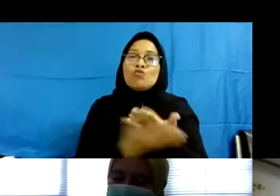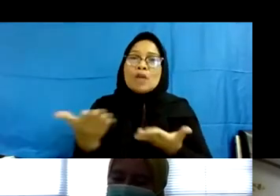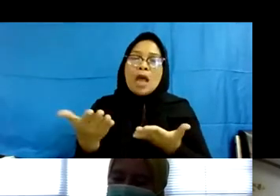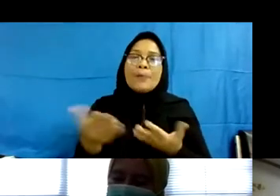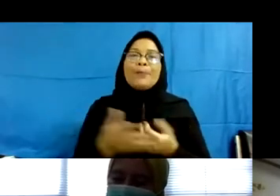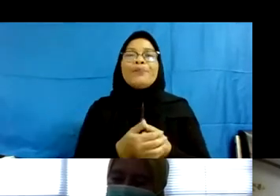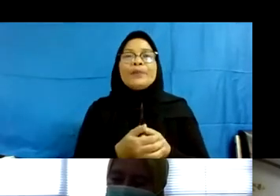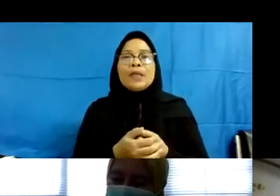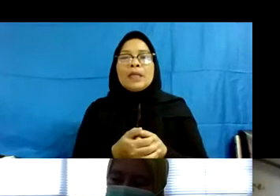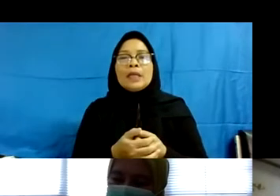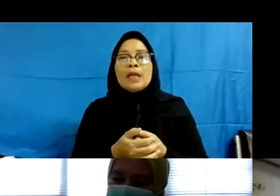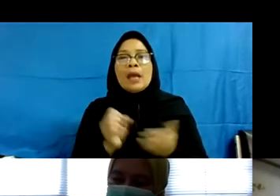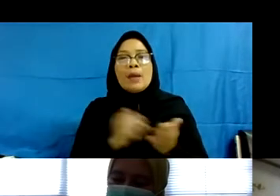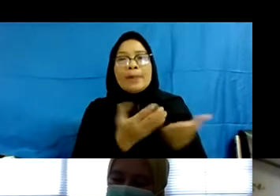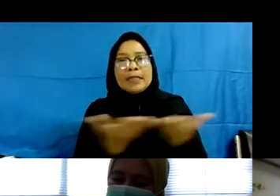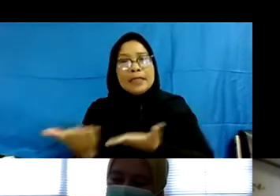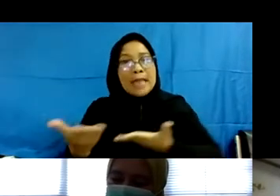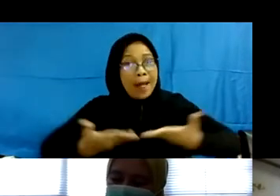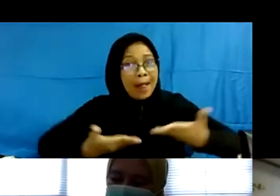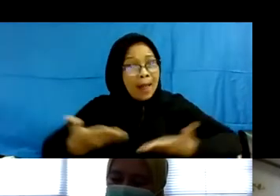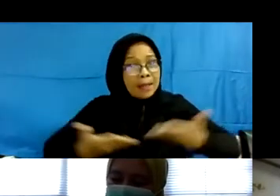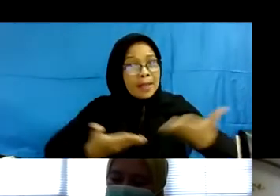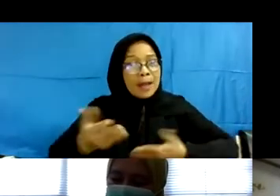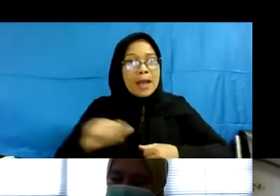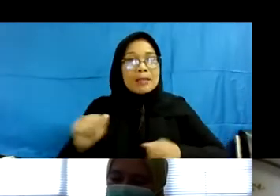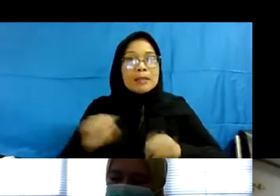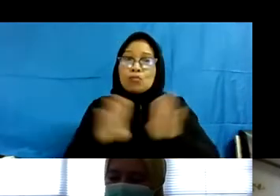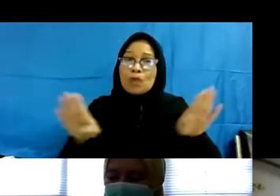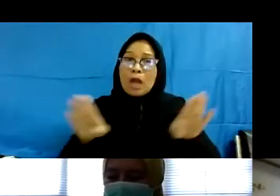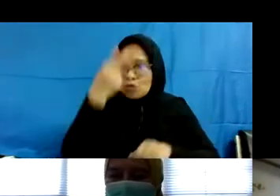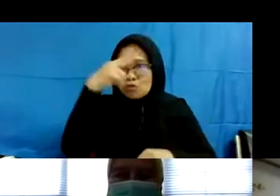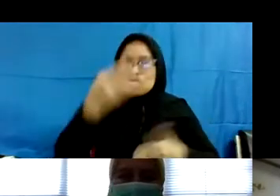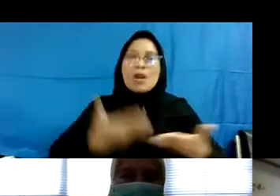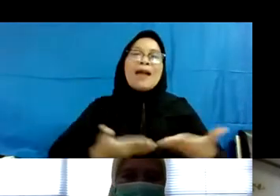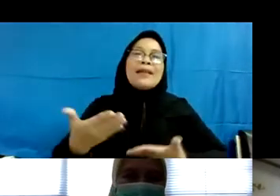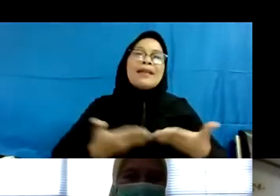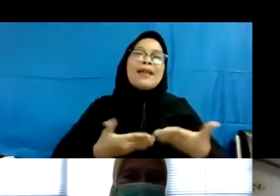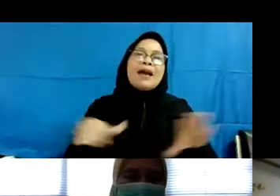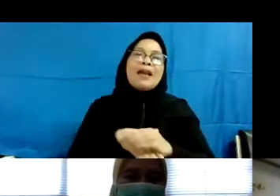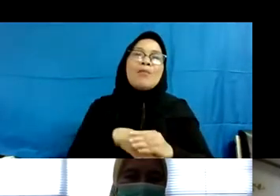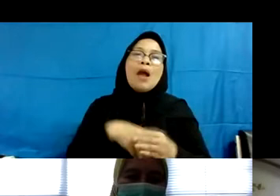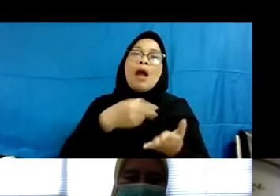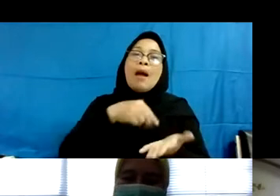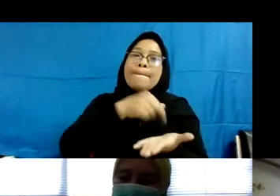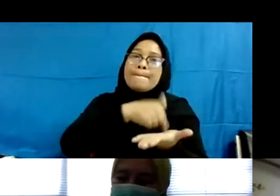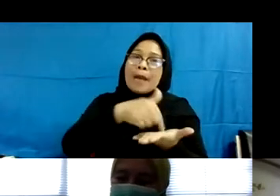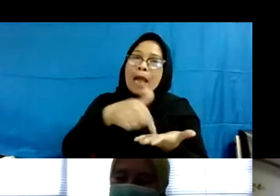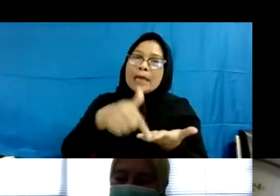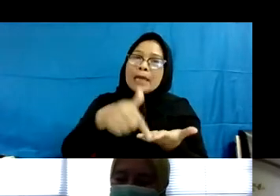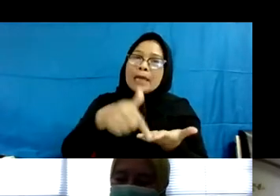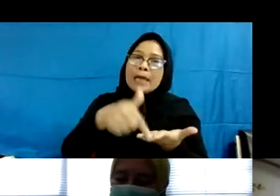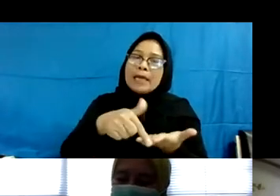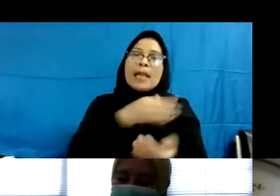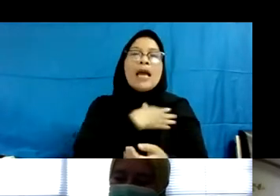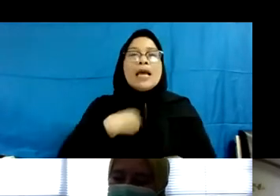juga penyedia layanan juga aware untuk menyediakan layanan dalam huruf Braille. Kemudian juga